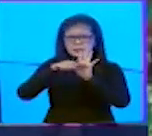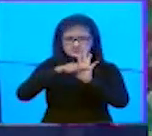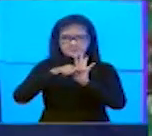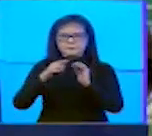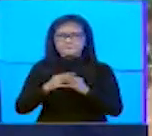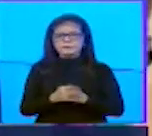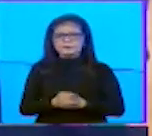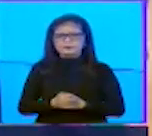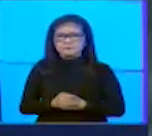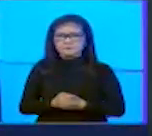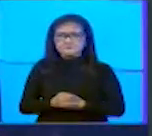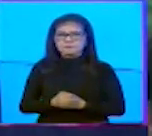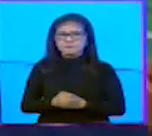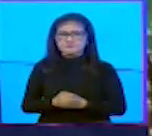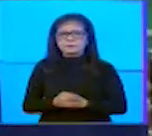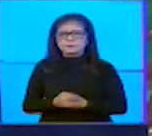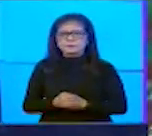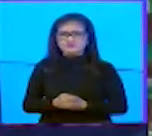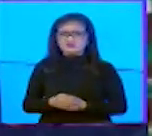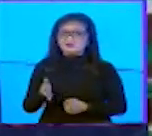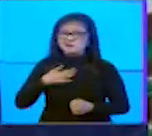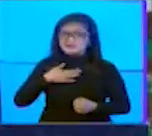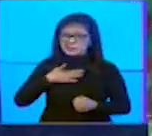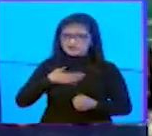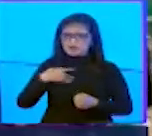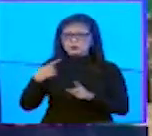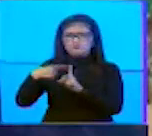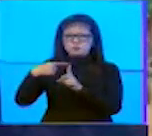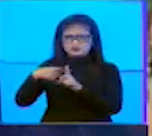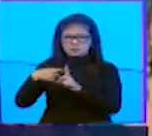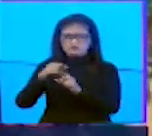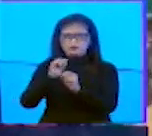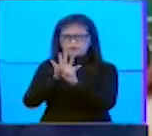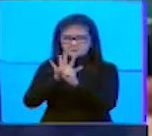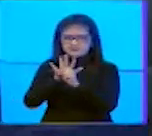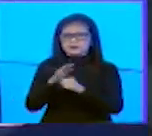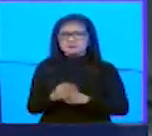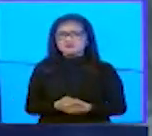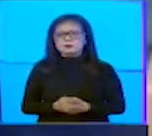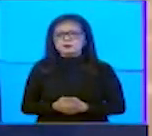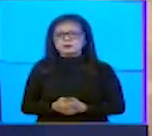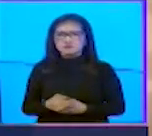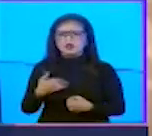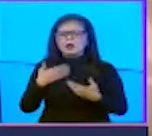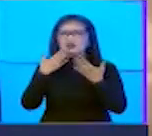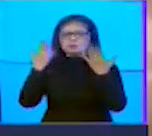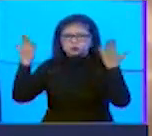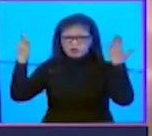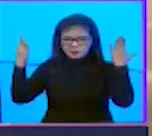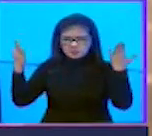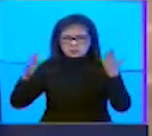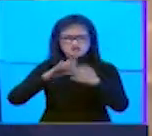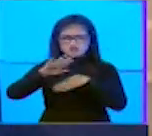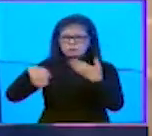tidak kena COVID dan positif COVID. Alhamdulillah, ala kulli hal, semuanya